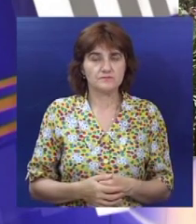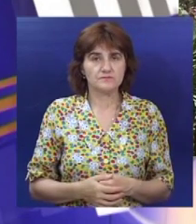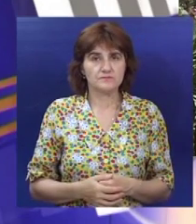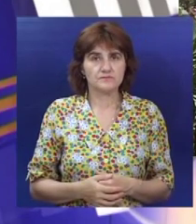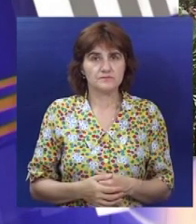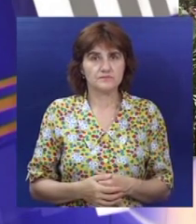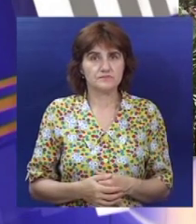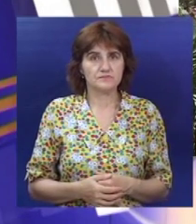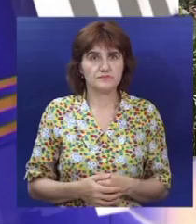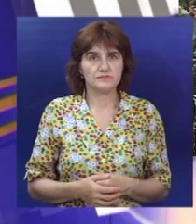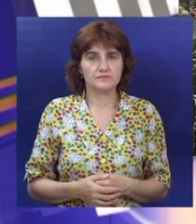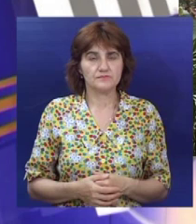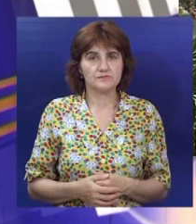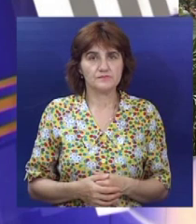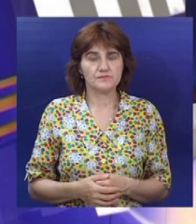Dunav-Tisa-Dunav.